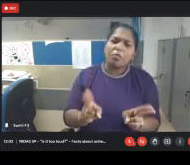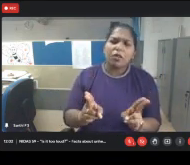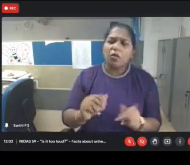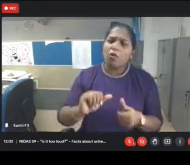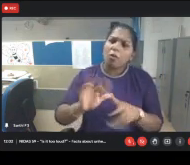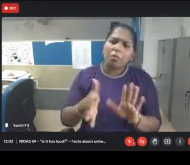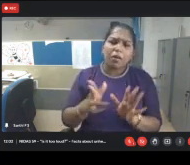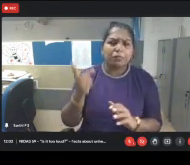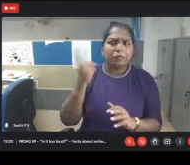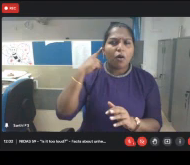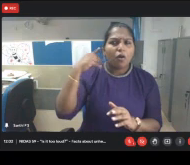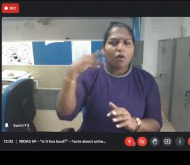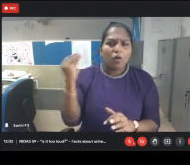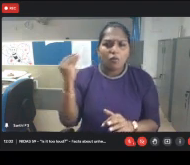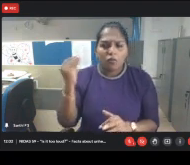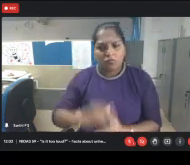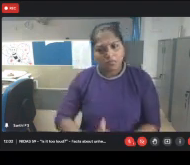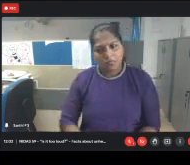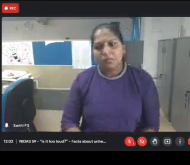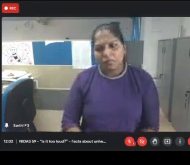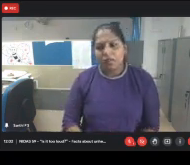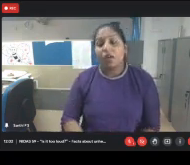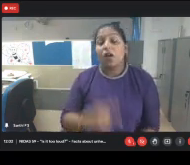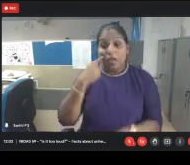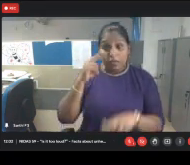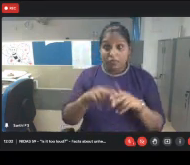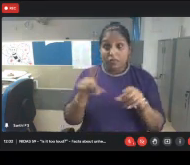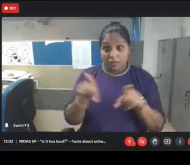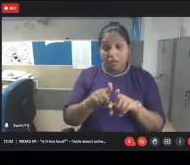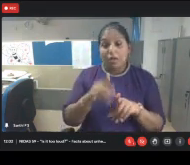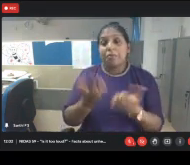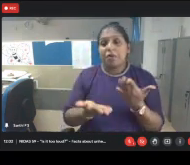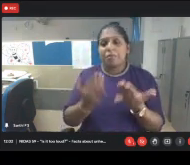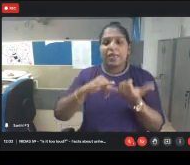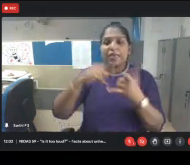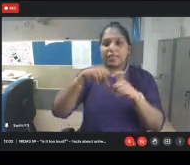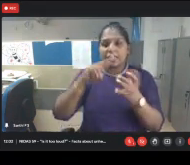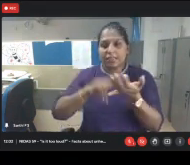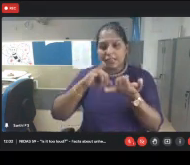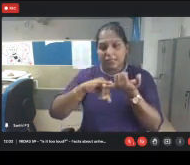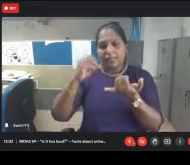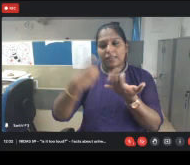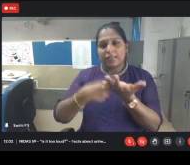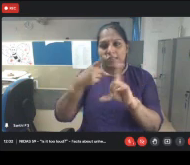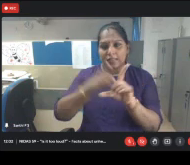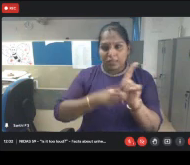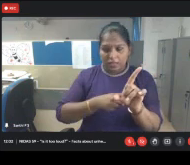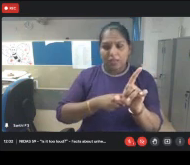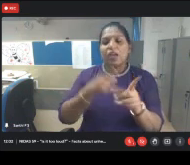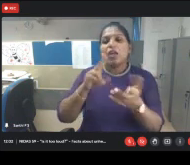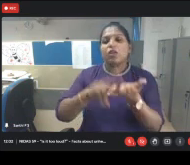വേണ്ടിയിട്ടാണ്. സർ, കേഴുക്കുറവ് വരുന്നത് കേഴുക്കുറവിന് മുമ്പ് ജലദോഷമോ അങ്ങനെ എന്തെങ്കിലും വന്നിട്ടാണോ കേഴുക്കുറവ് വന്നത്? ജലദോഷം ഒന്നും